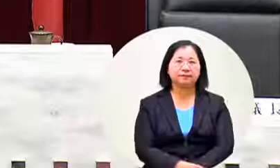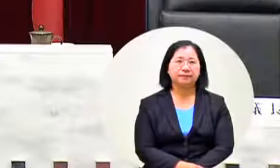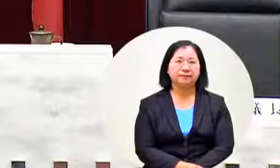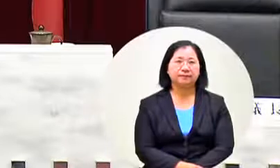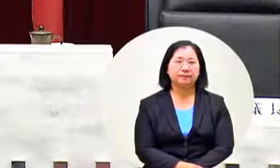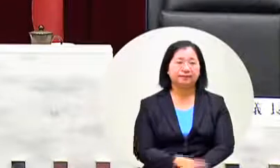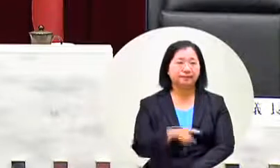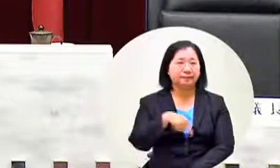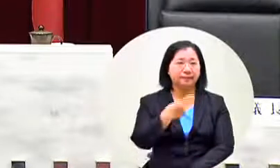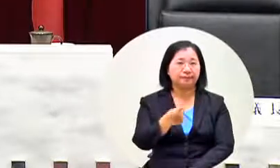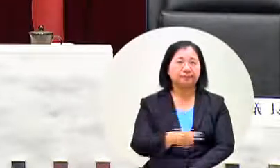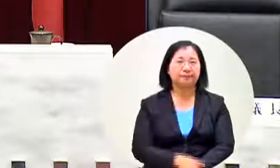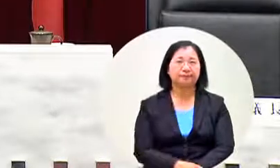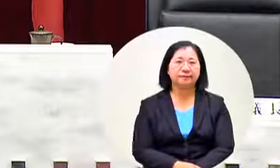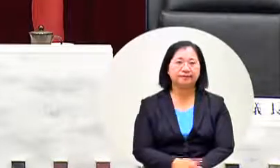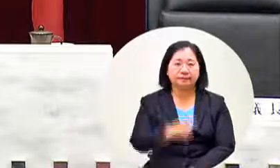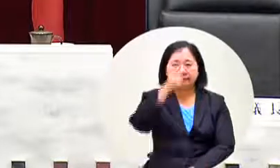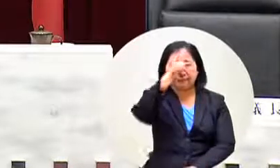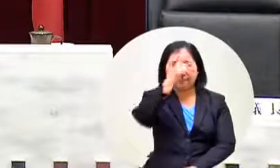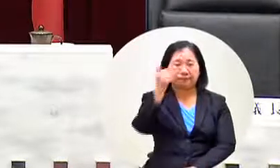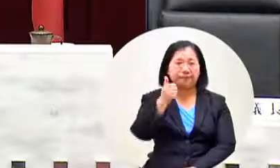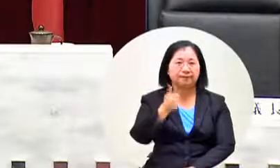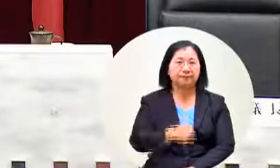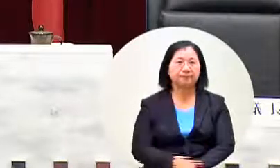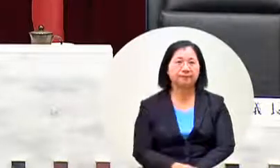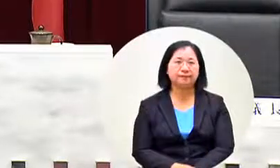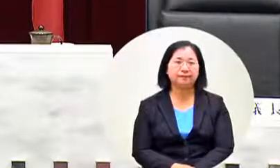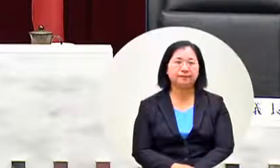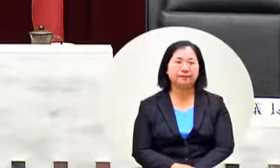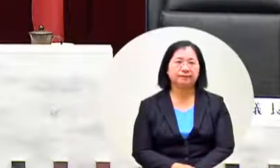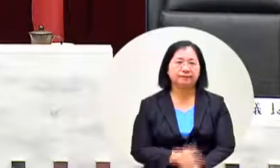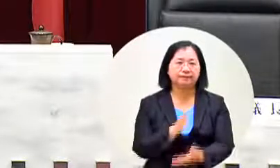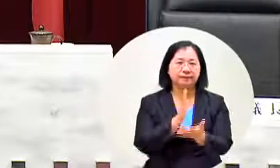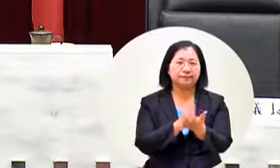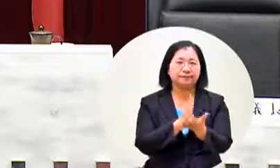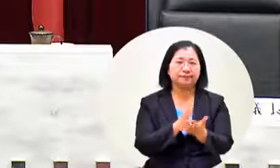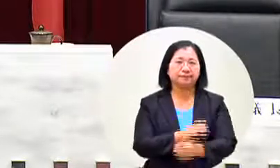啊，接下来黄天煌议员，啊，请换来。